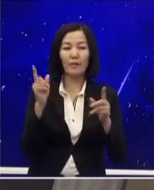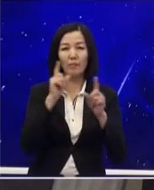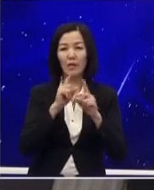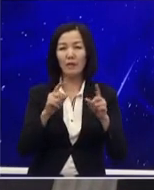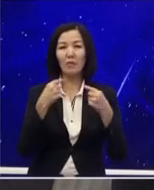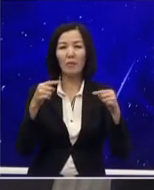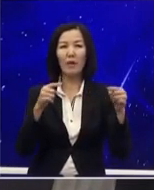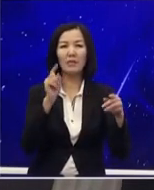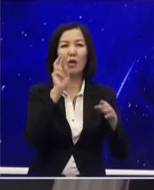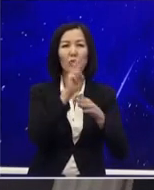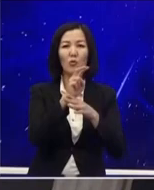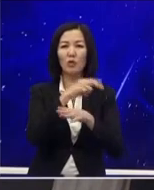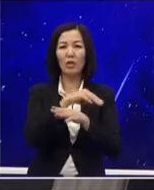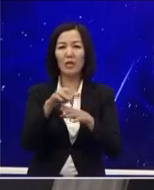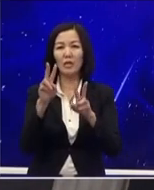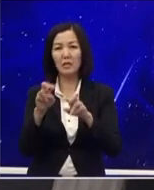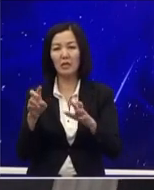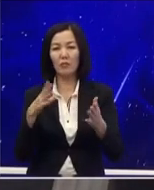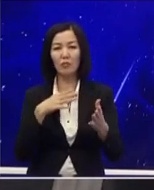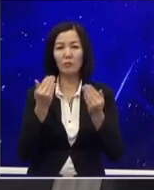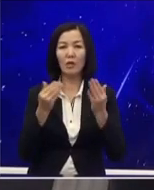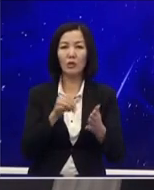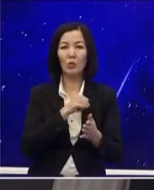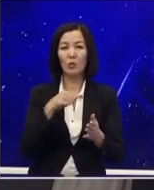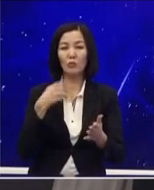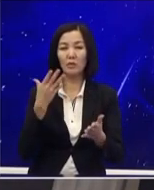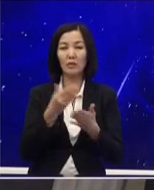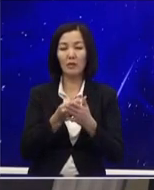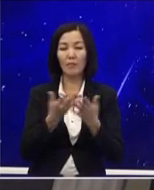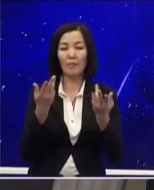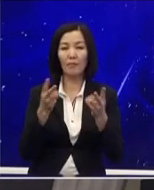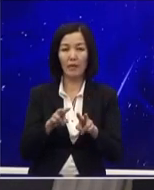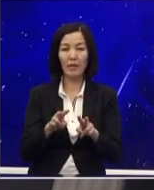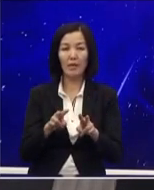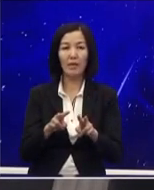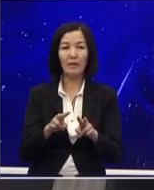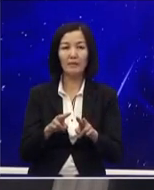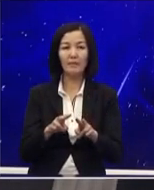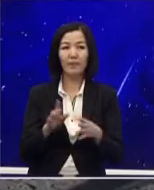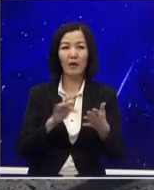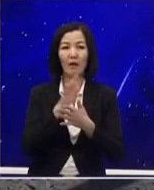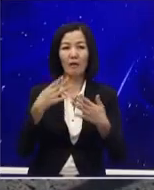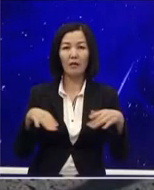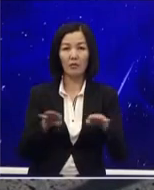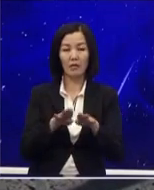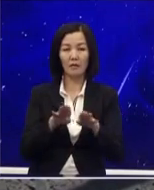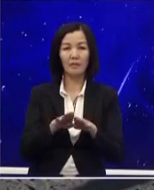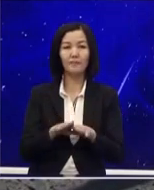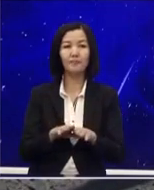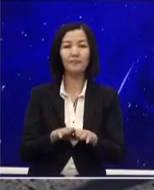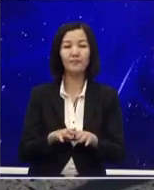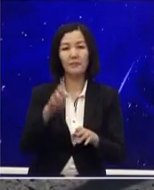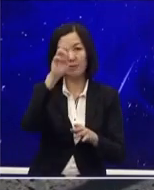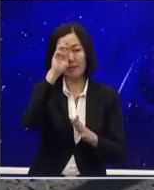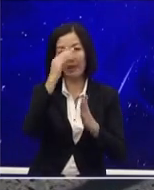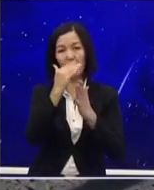мектептердің стадиондарын шарлап кететінбіз. Қазір міне өзімізде де бар, қаладағы тұрғын үй сияқты өз-өзіміз сезінеміз. Сарқан жұрты мемлекеттік